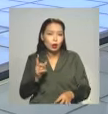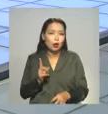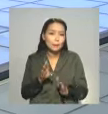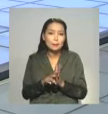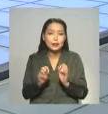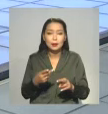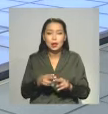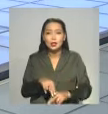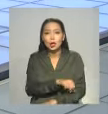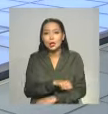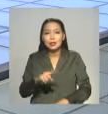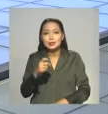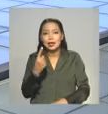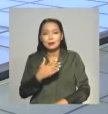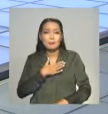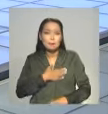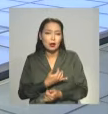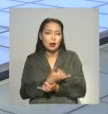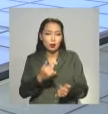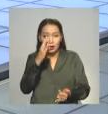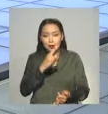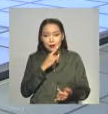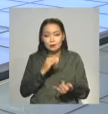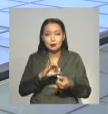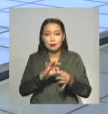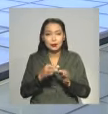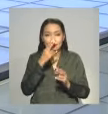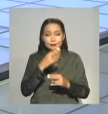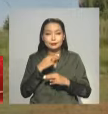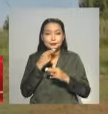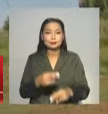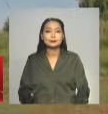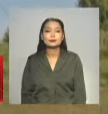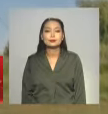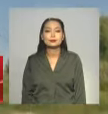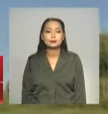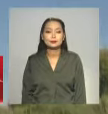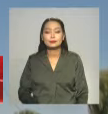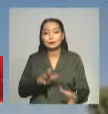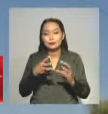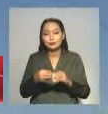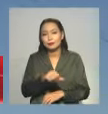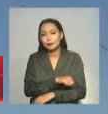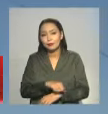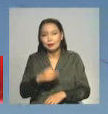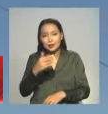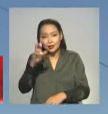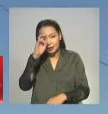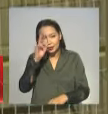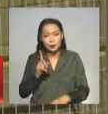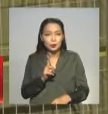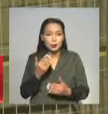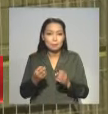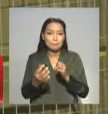этих рубежей и заодно покой казахстанцев. Подробности в материале моих коллег. Общая протяженность государственной границы Казахстана